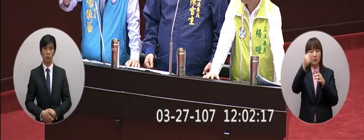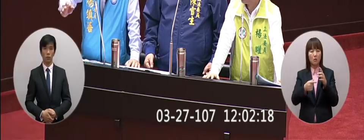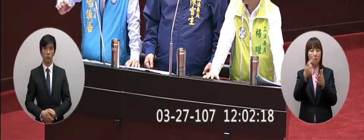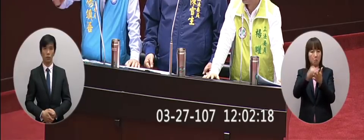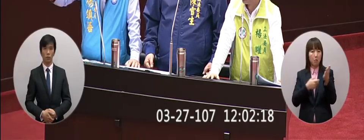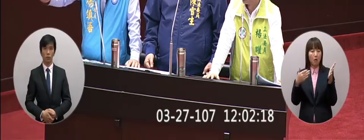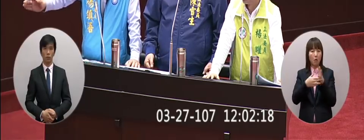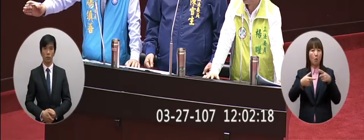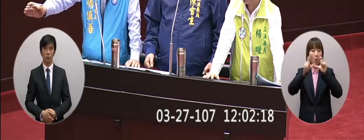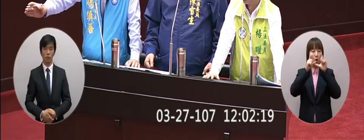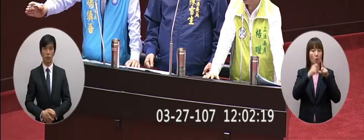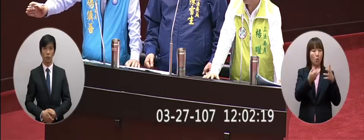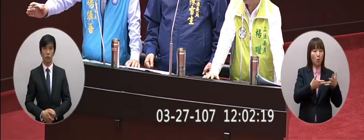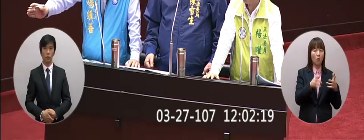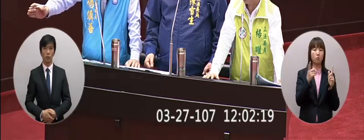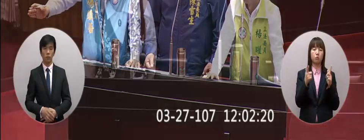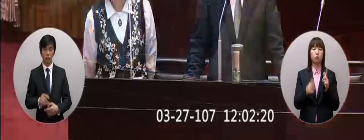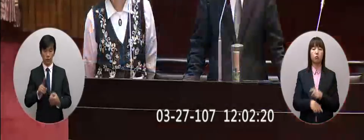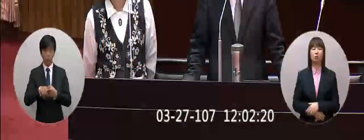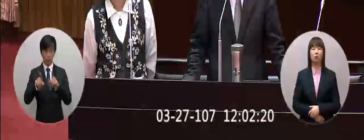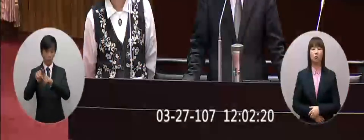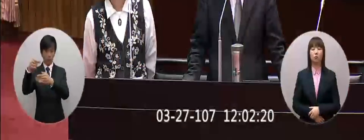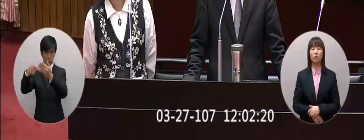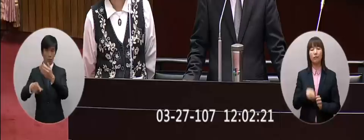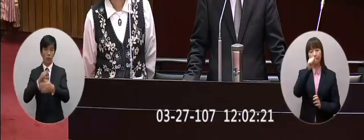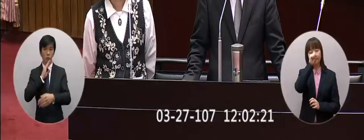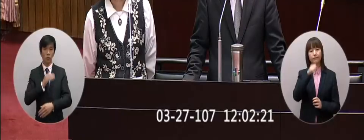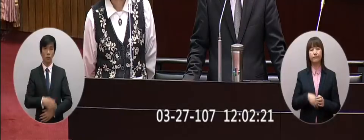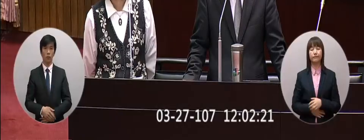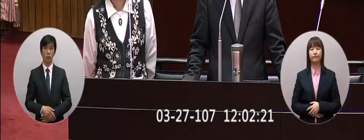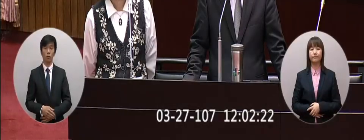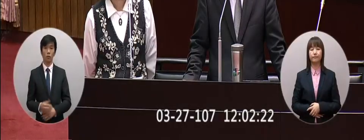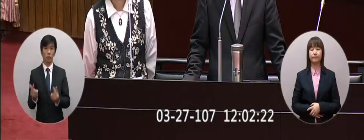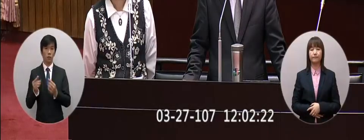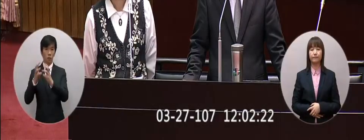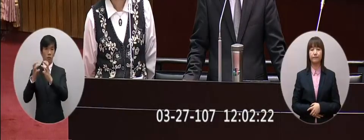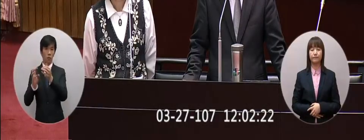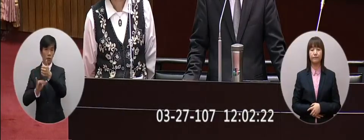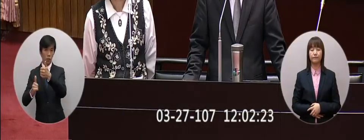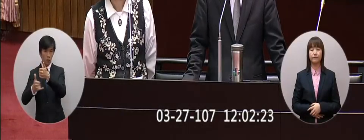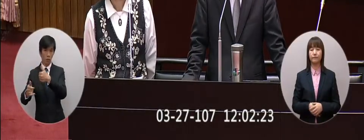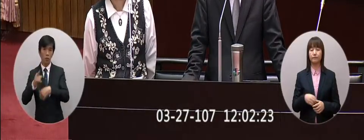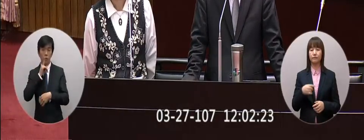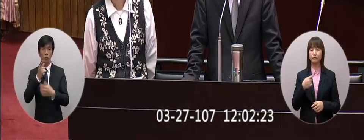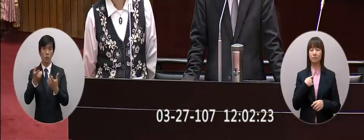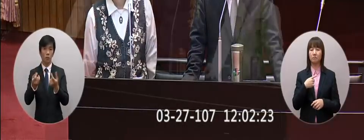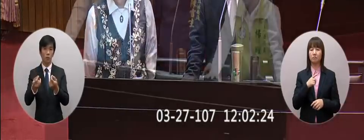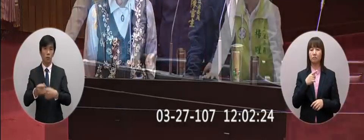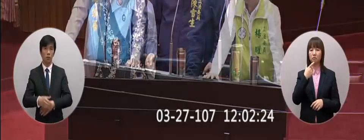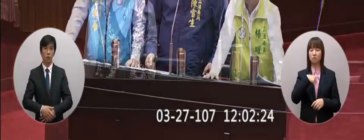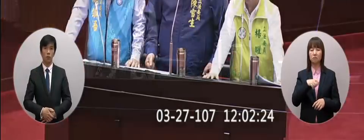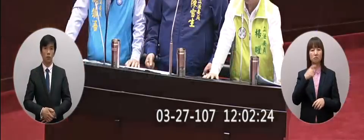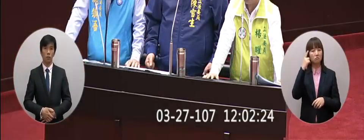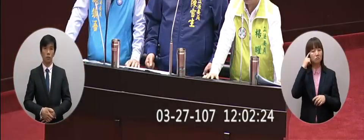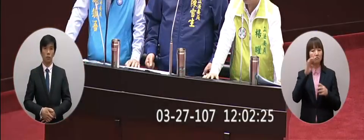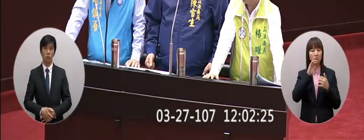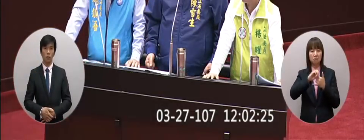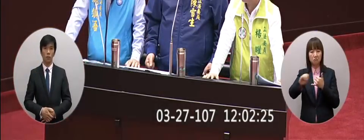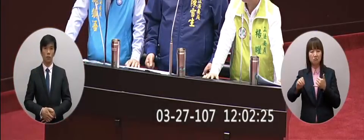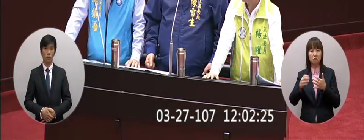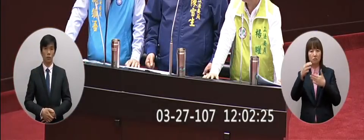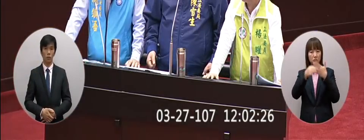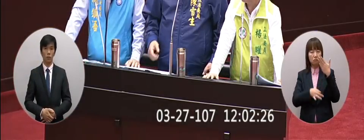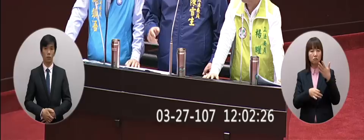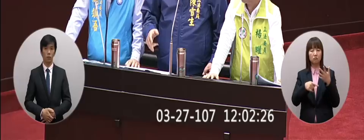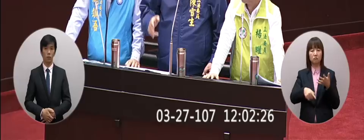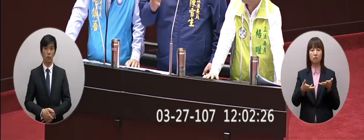之后就回归到公务预算。 依照他的规定，就是诚如刚刚那个杨耀委员所提的，他是 不低于300亿。本席要请教的是离岛建设条